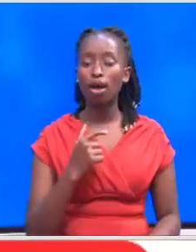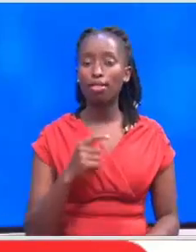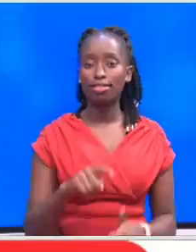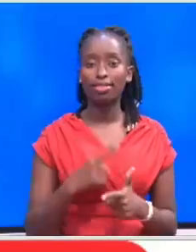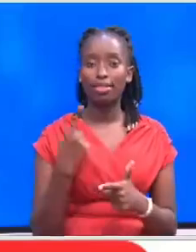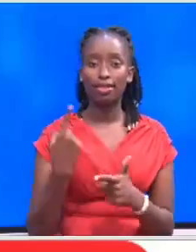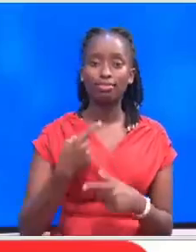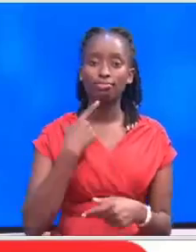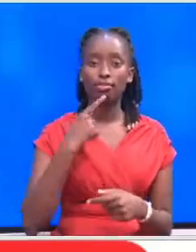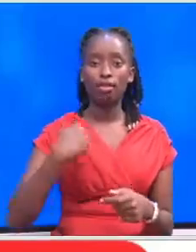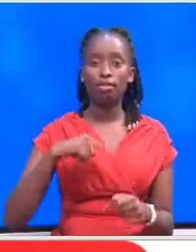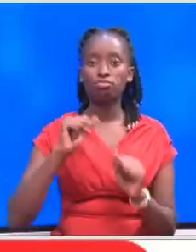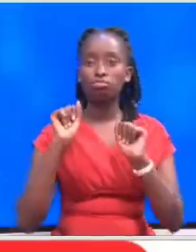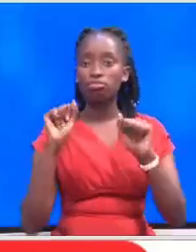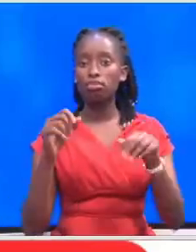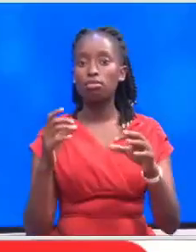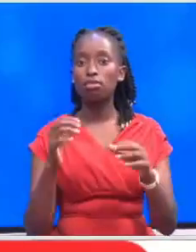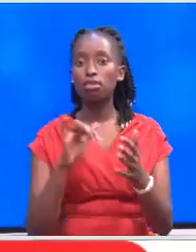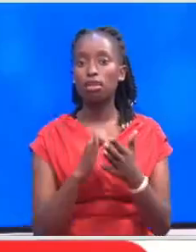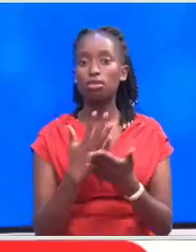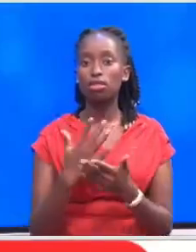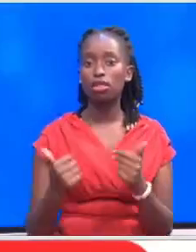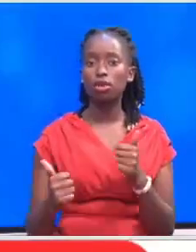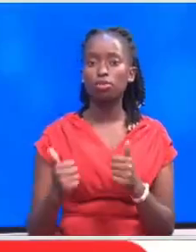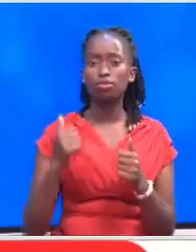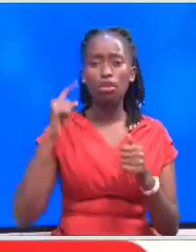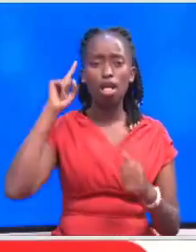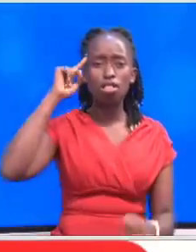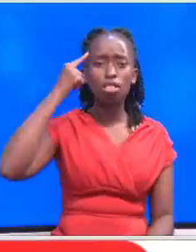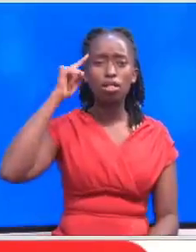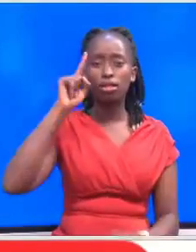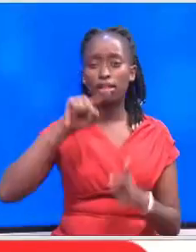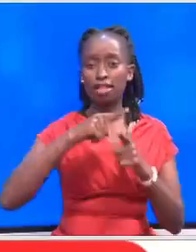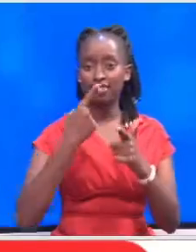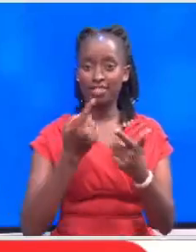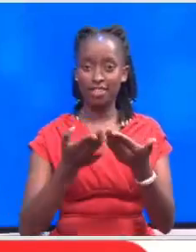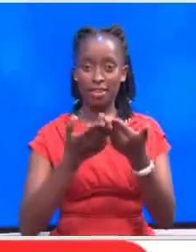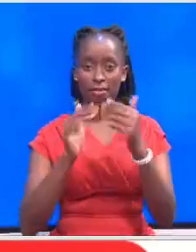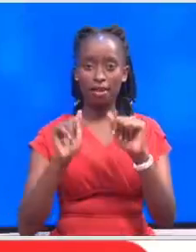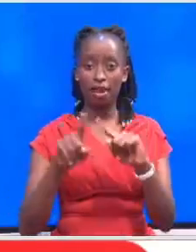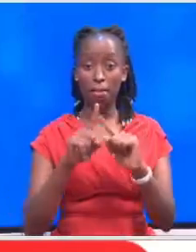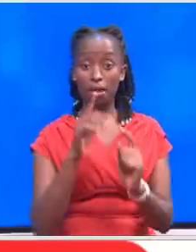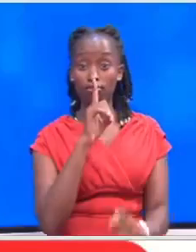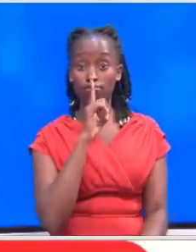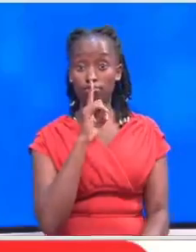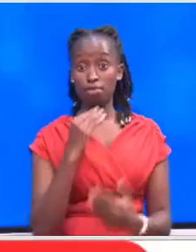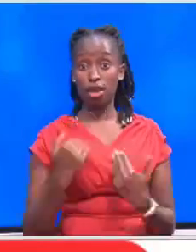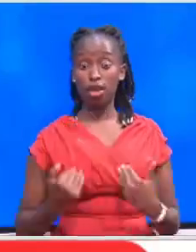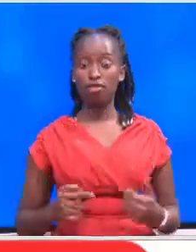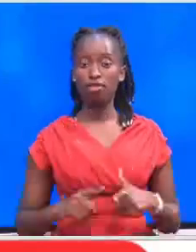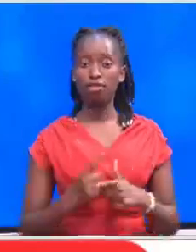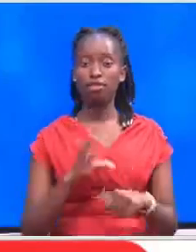anamwambia lile jambo ambalo liko katika mawazo yake na ataweza saidika, lakini akinyamaza hatapata